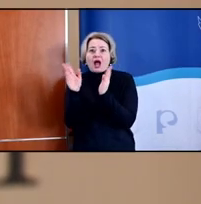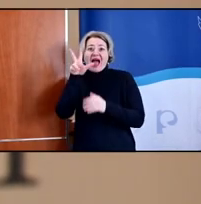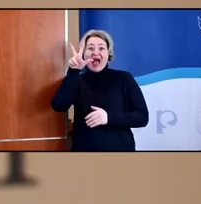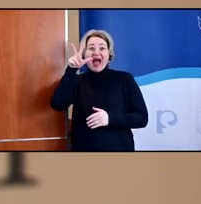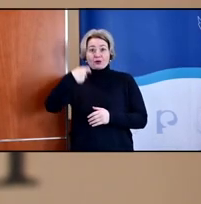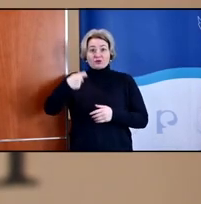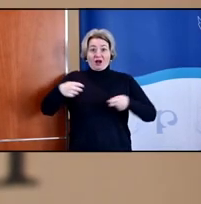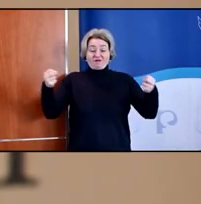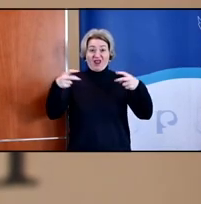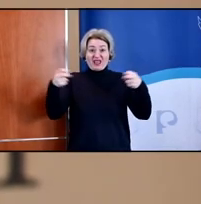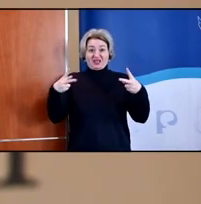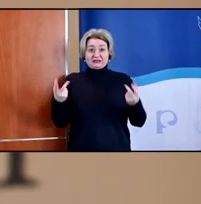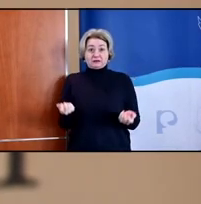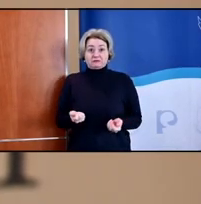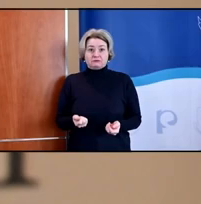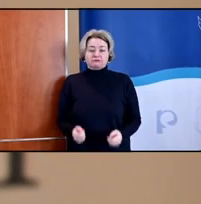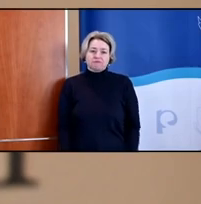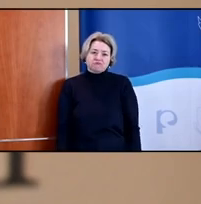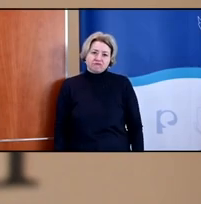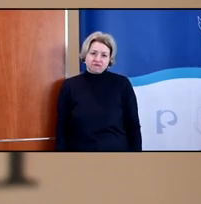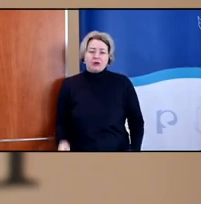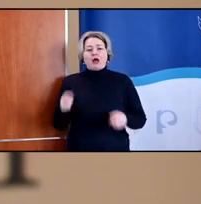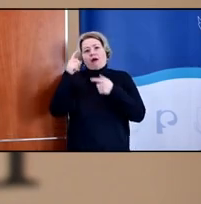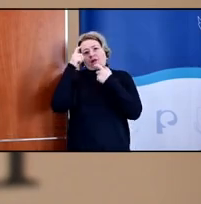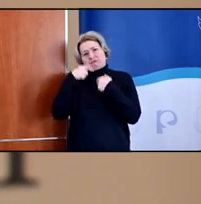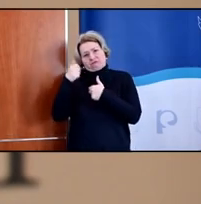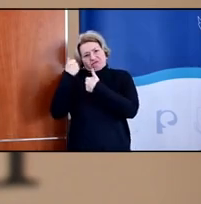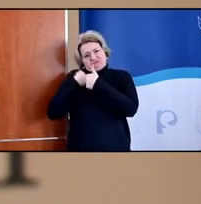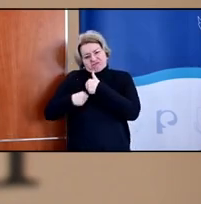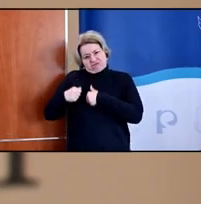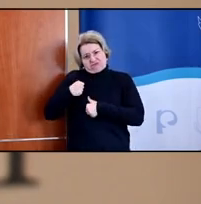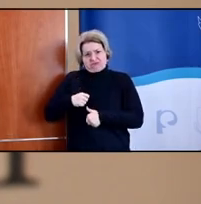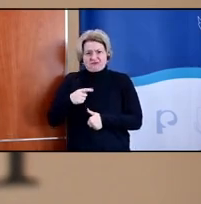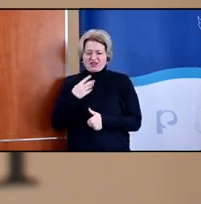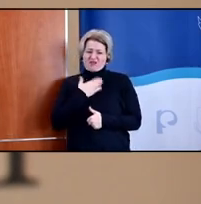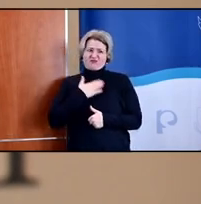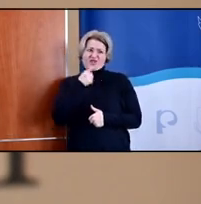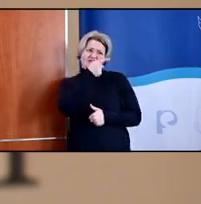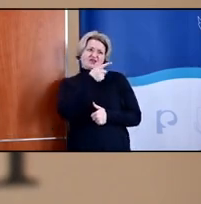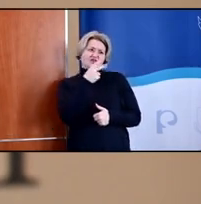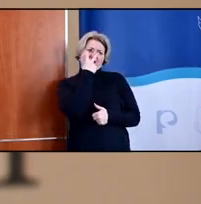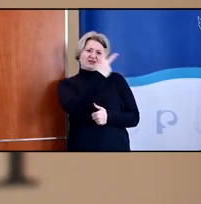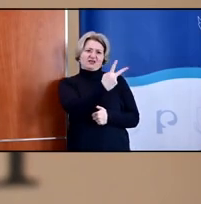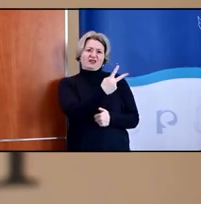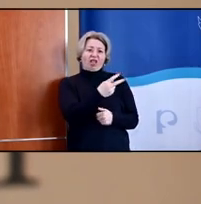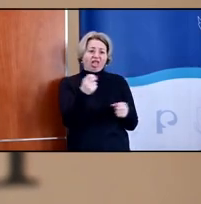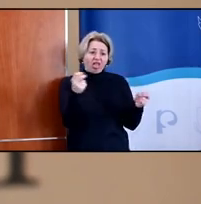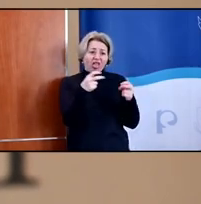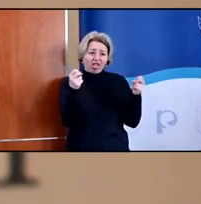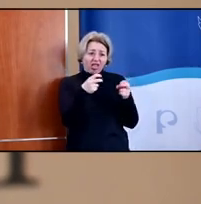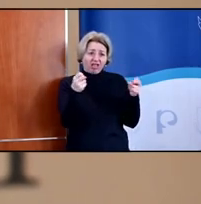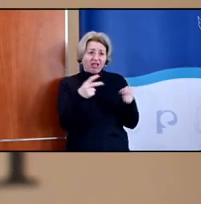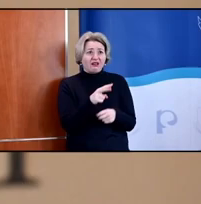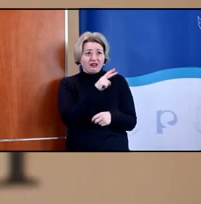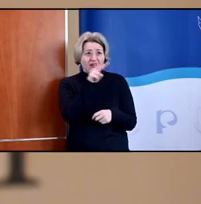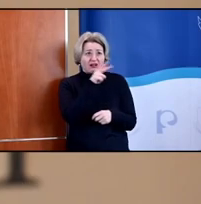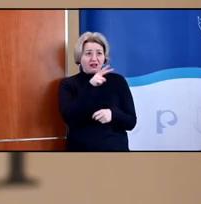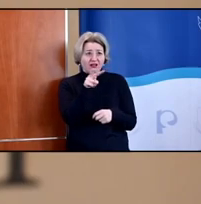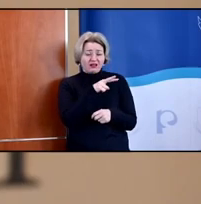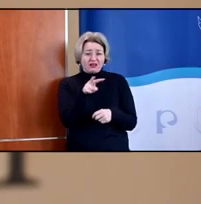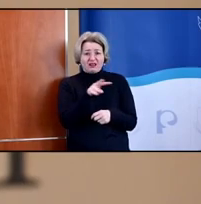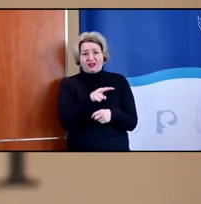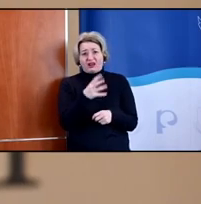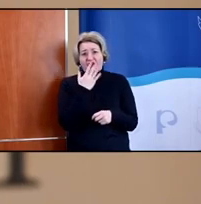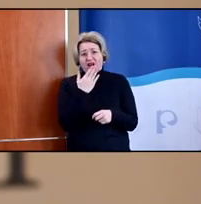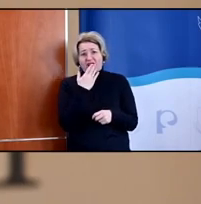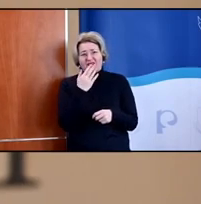ugye az embernek lehet hogy kinyílik a bicska a zsebében hogy de én nem azt szeretném megnézni ahol hosszú monológok vannak felirattal és a feliratot